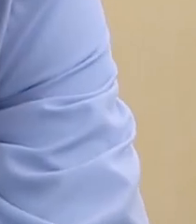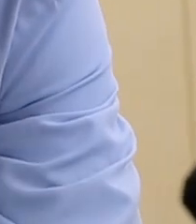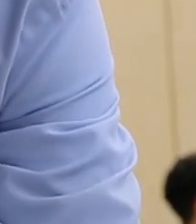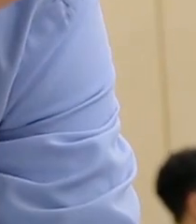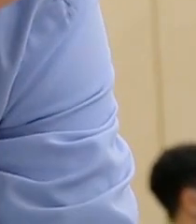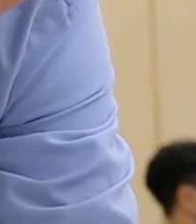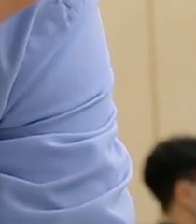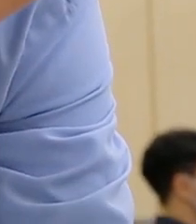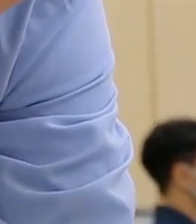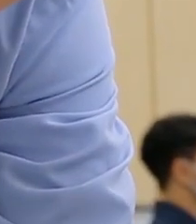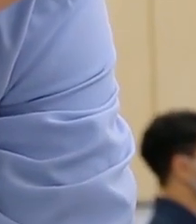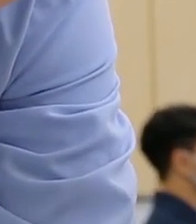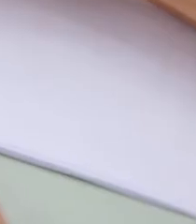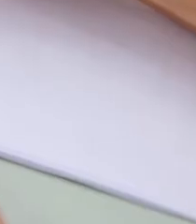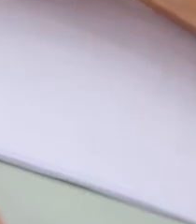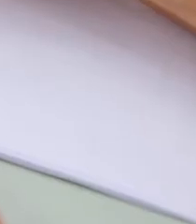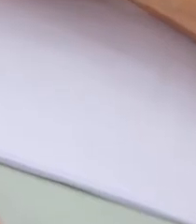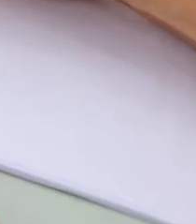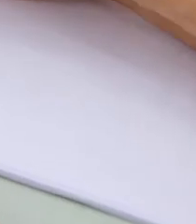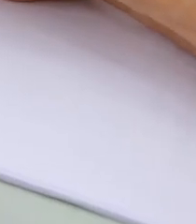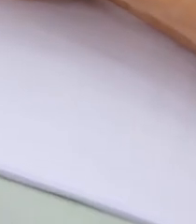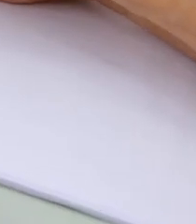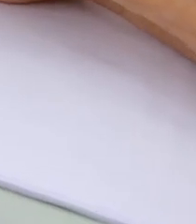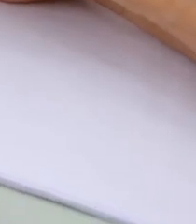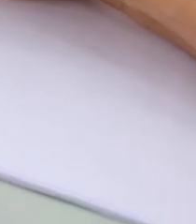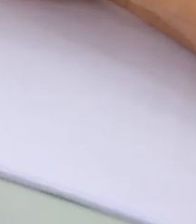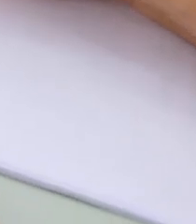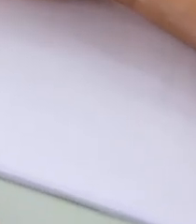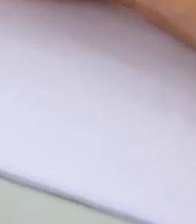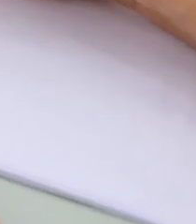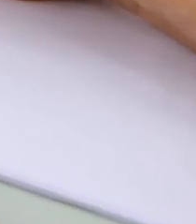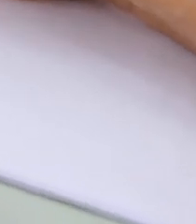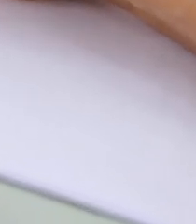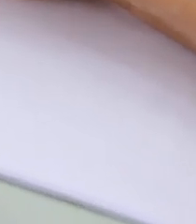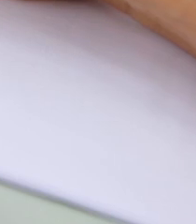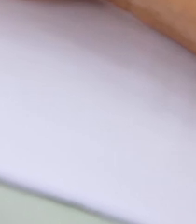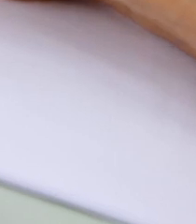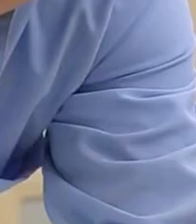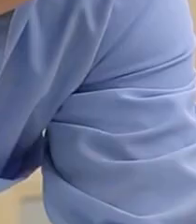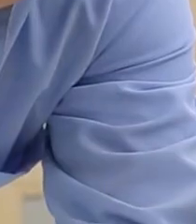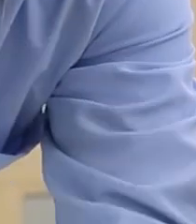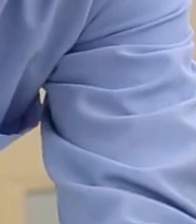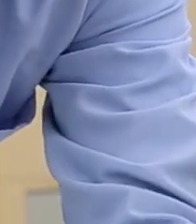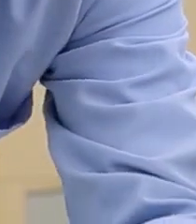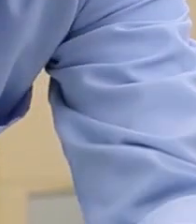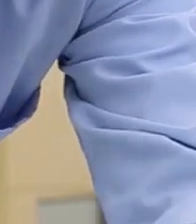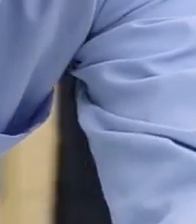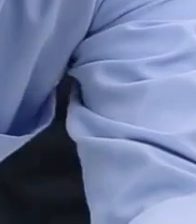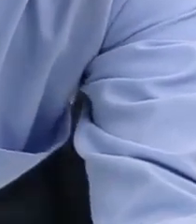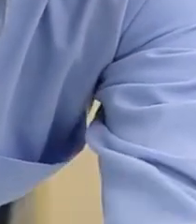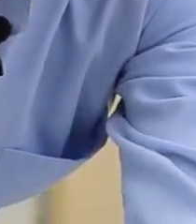사용하고 수어가 어려운 경우 문자를 통해 소통하라는 안내가 나온다.